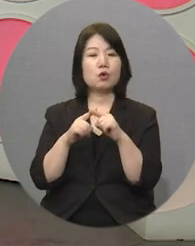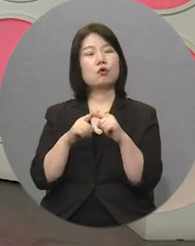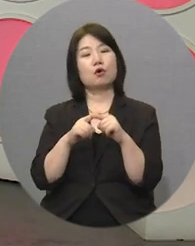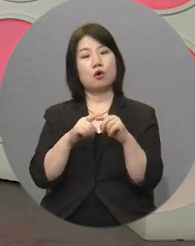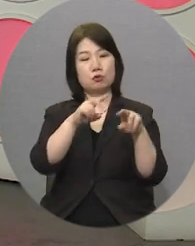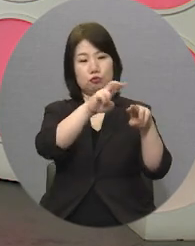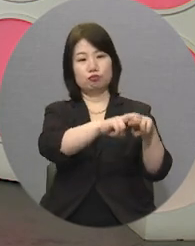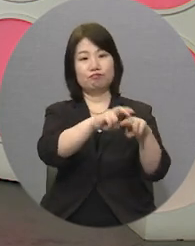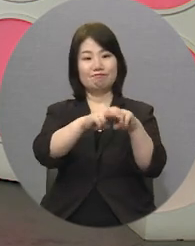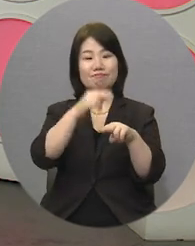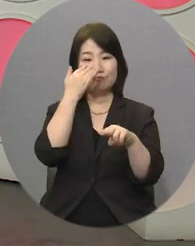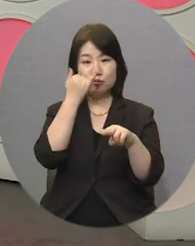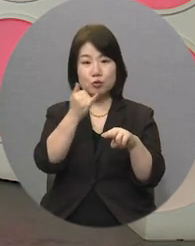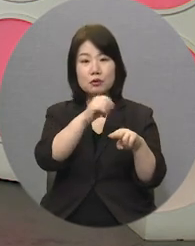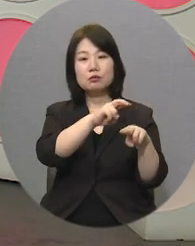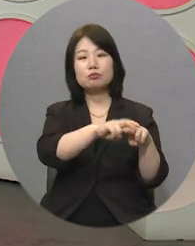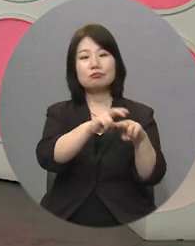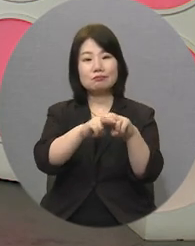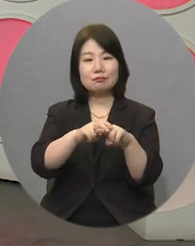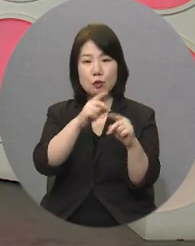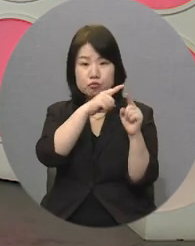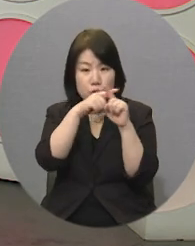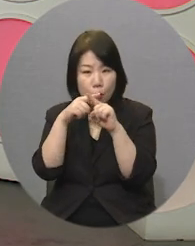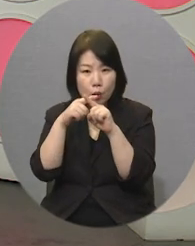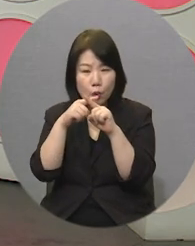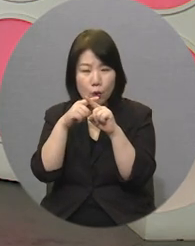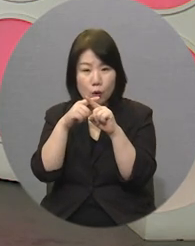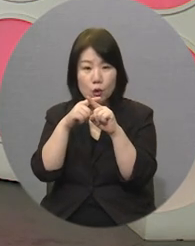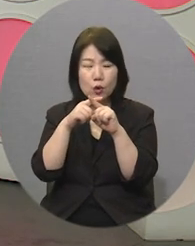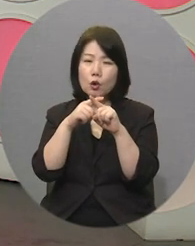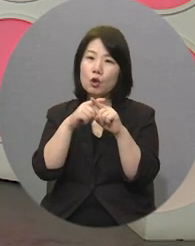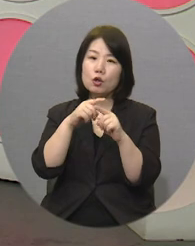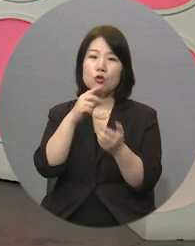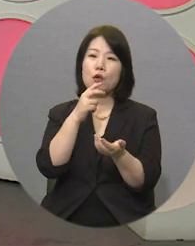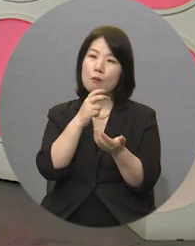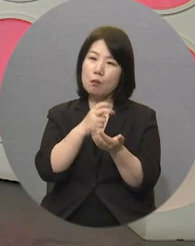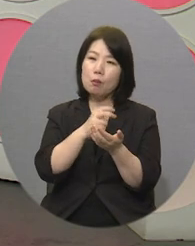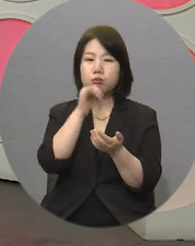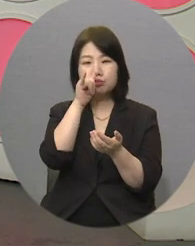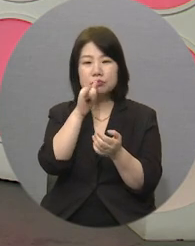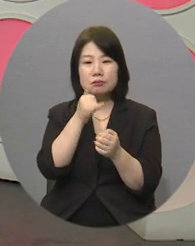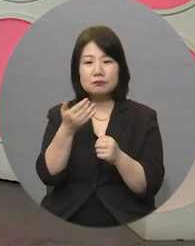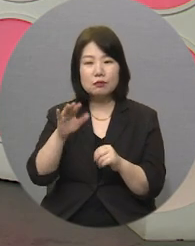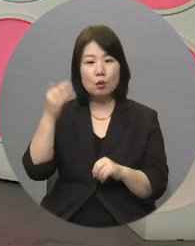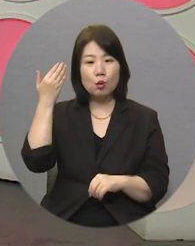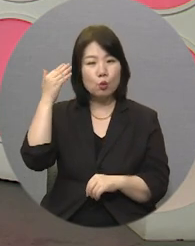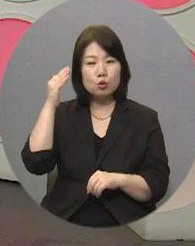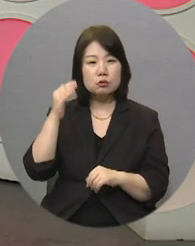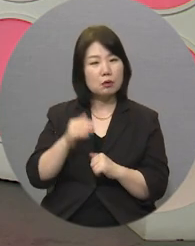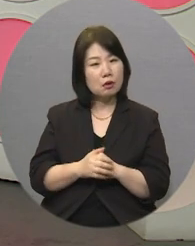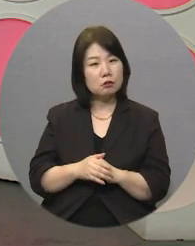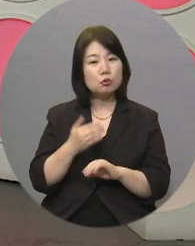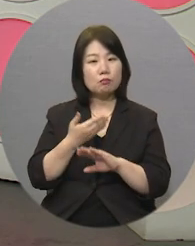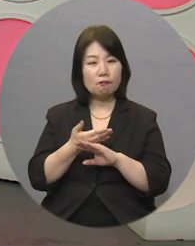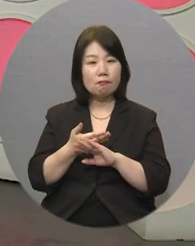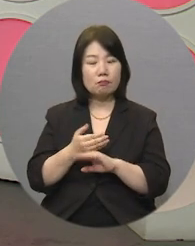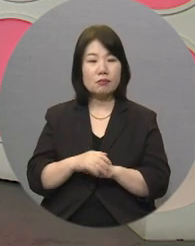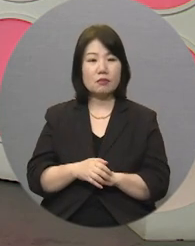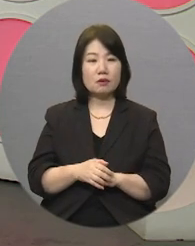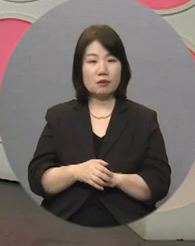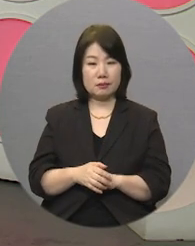무조건 앉아야 된다는 그렇죠. 그런 강박이라고 해야 되나요? 그런 것들이 있었지만 그래도. 뭐 또